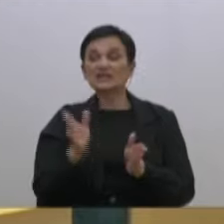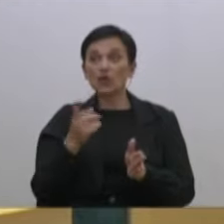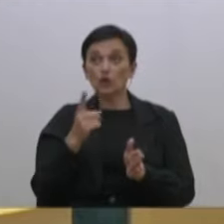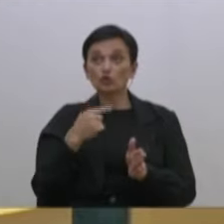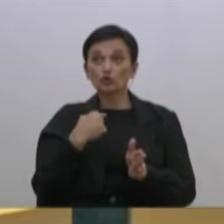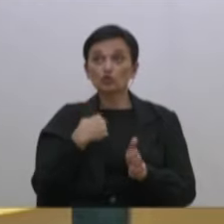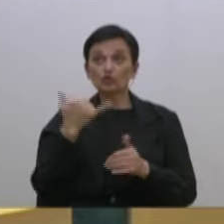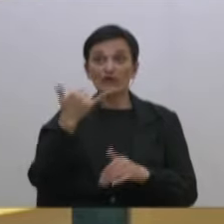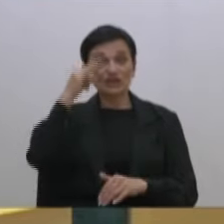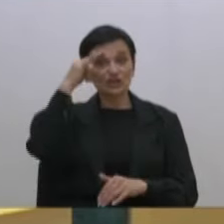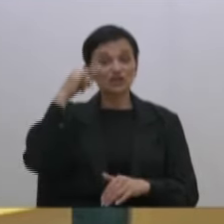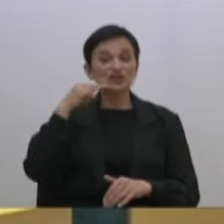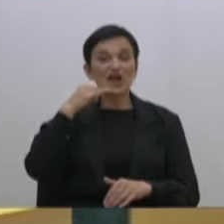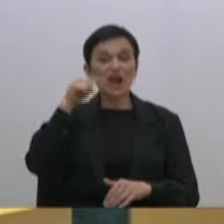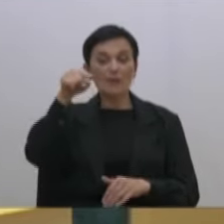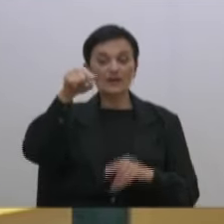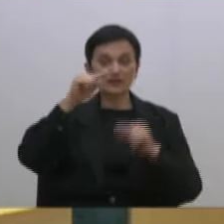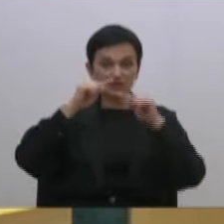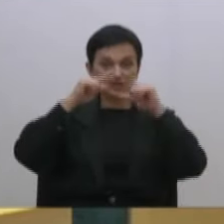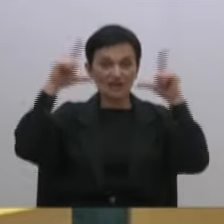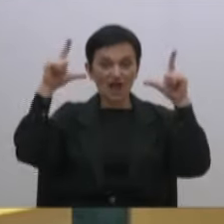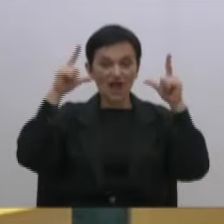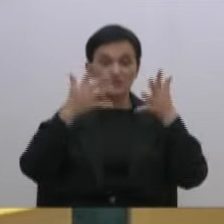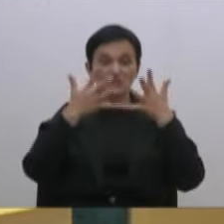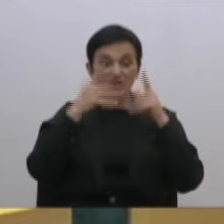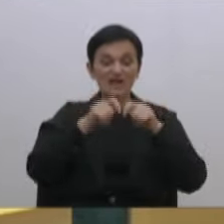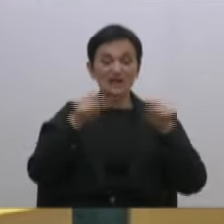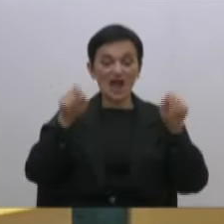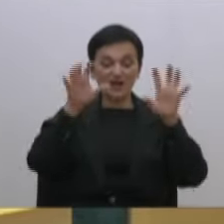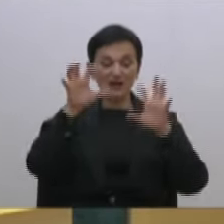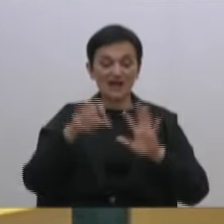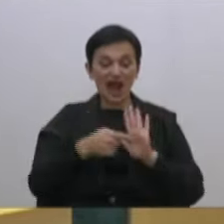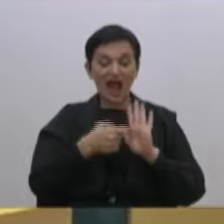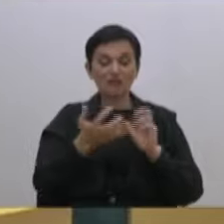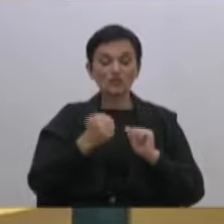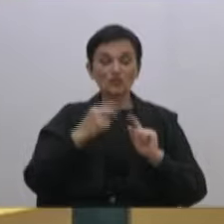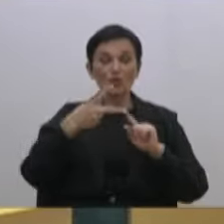ჩვენ ხა ჩელიაბინსკი გაიხვიძეს გამჭვირვალობის კანონი რომ მივიღეთ მეორე დღეს და